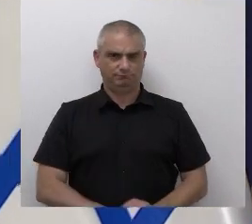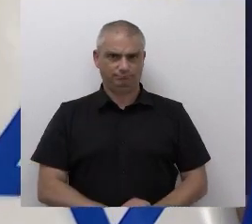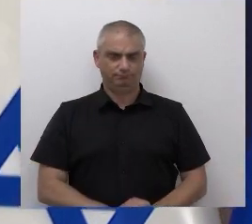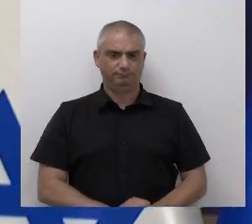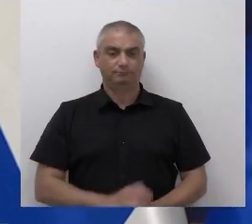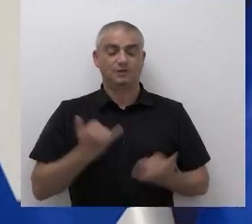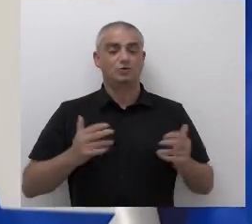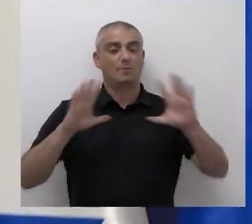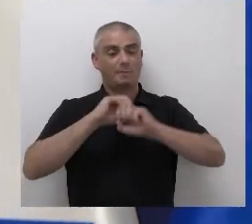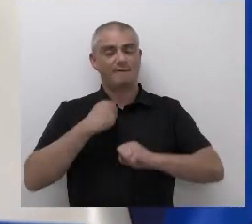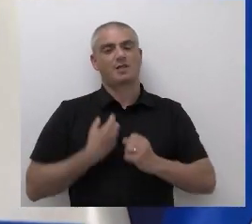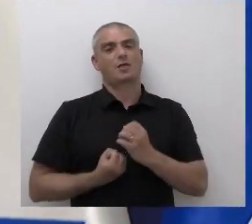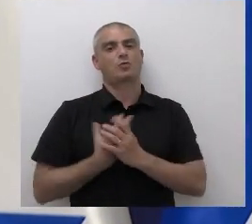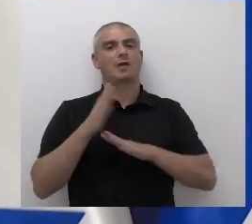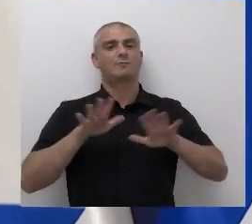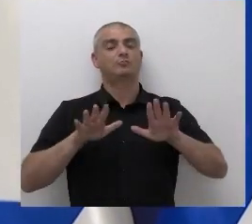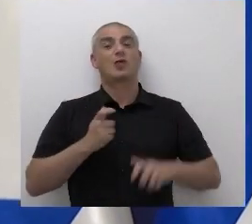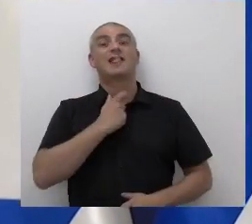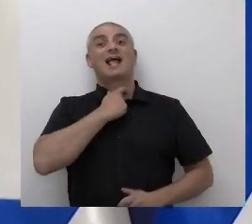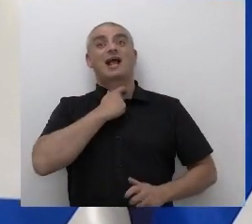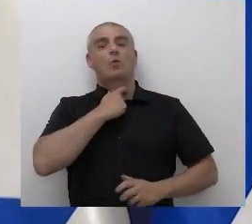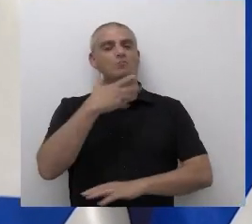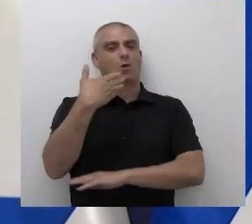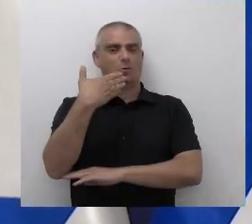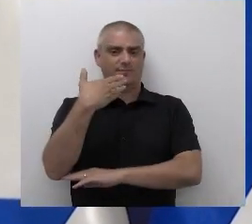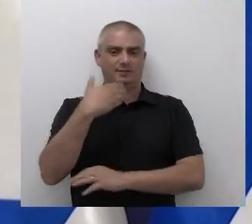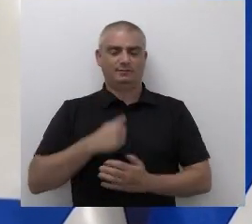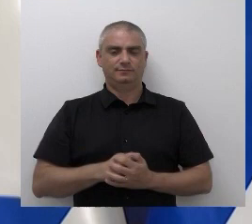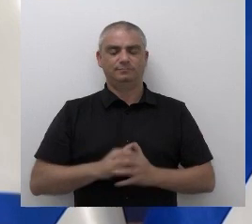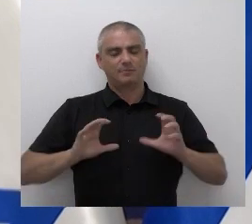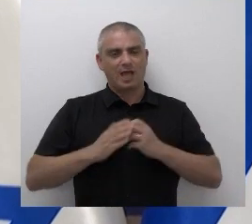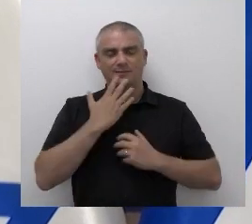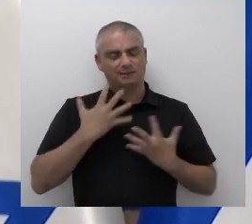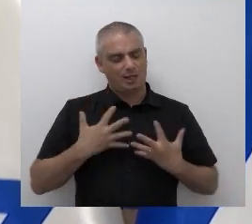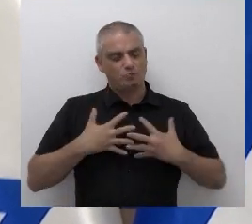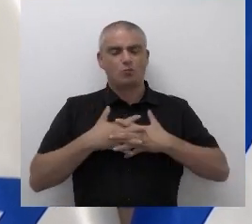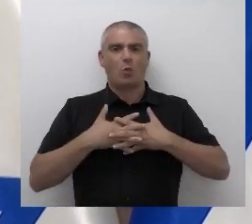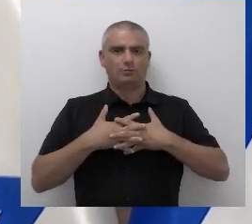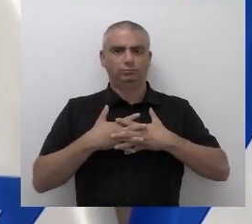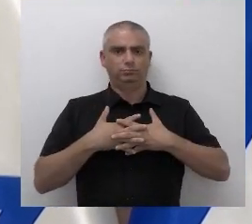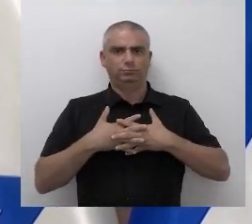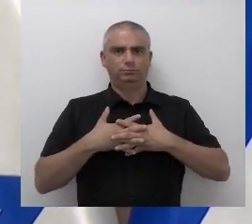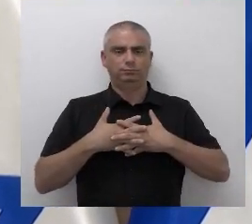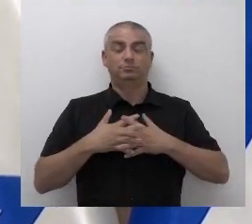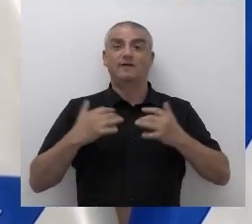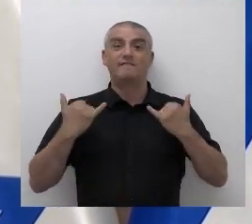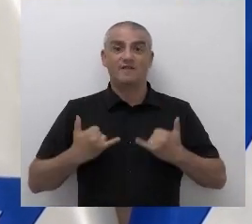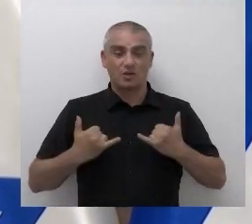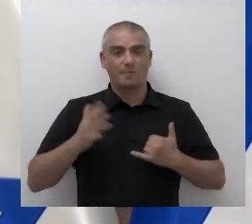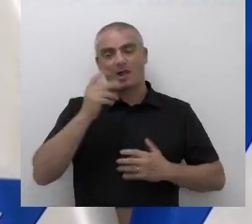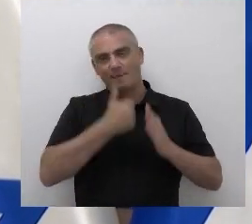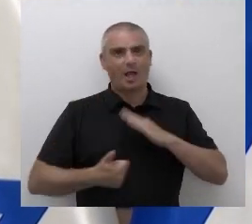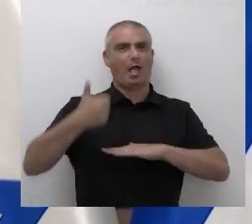הערב הקמנו ממשלת חירום לאומית עם ישראל מוחד והיום גם ההנהגה